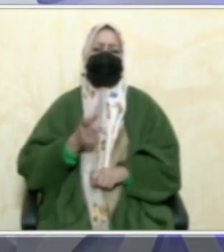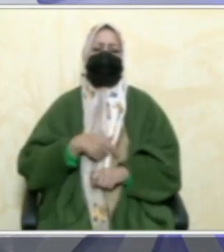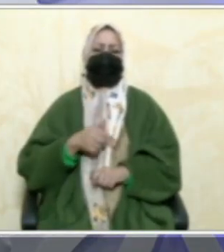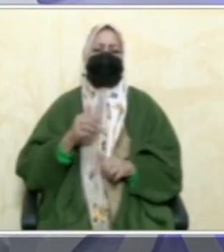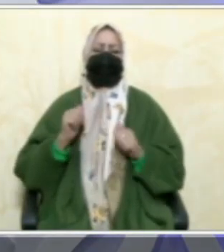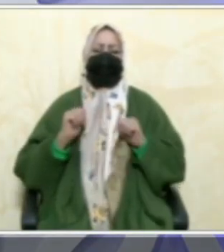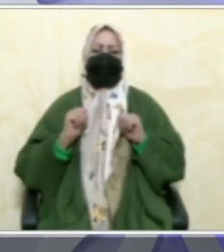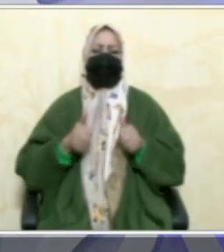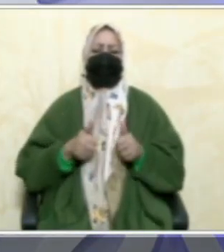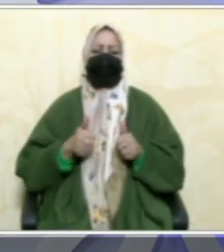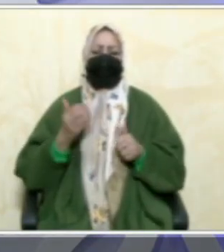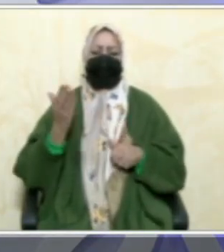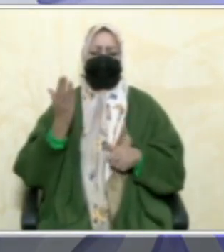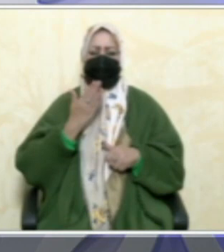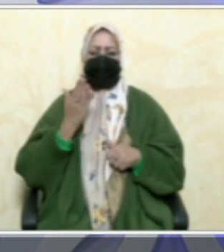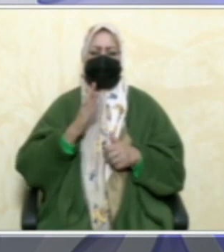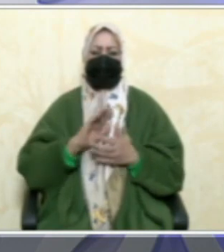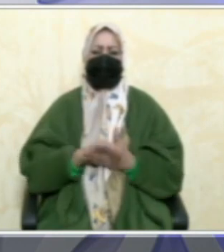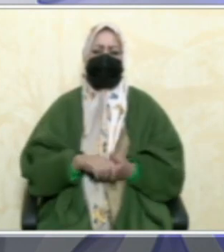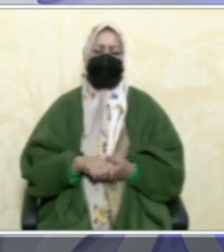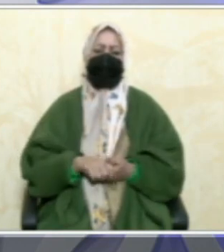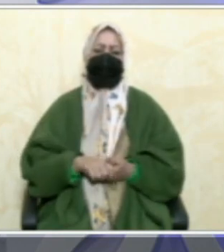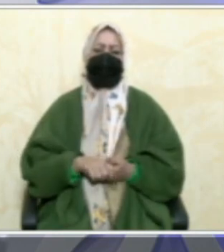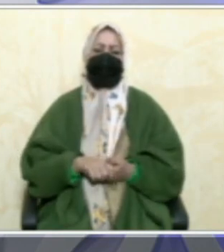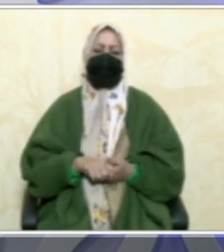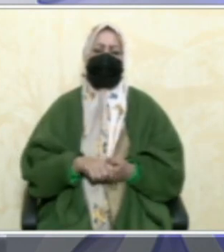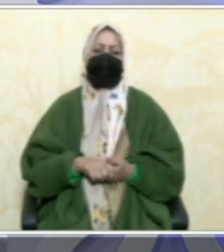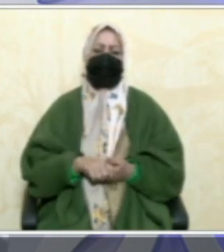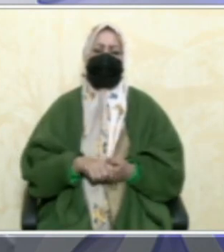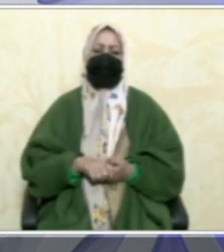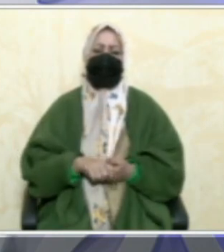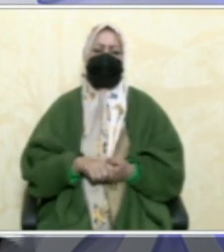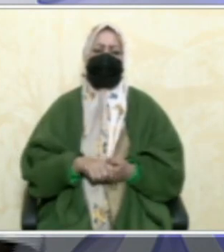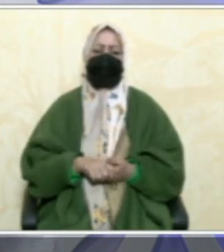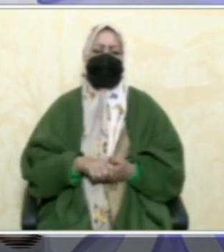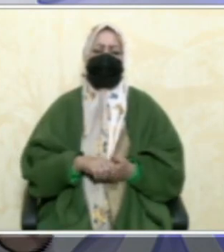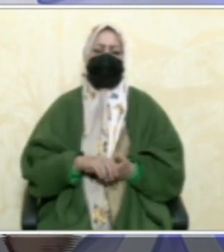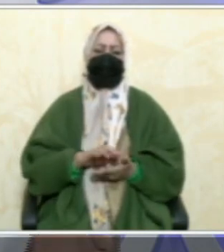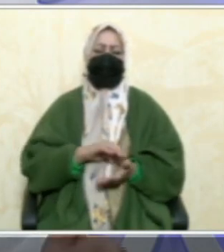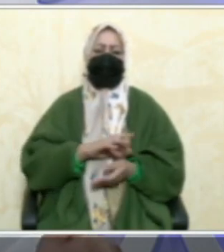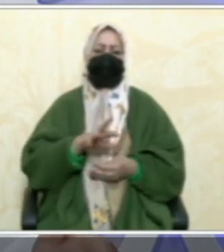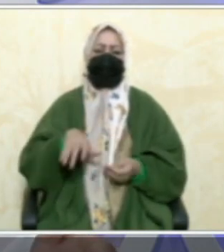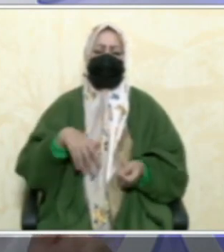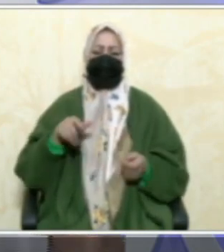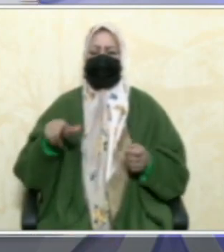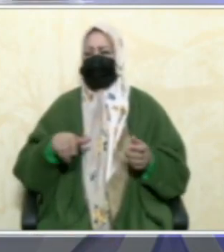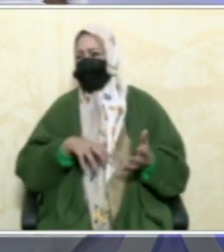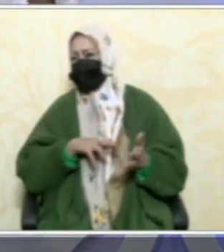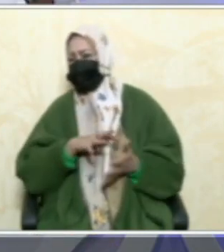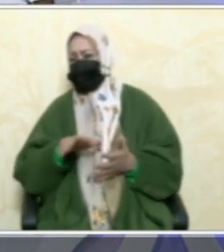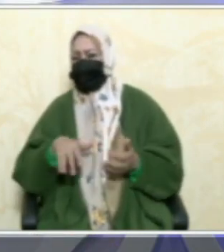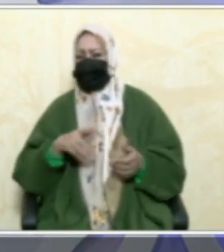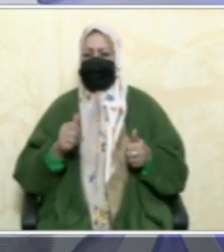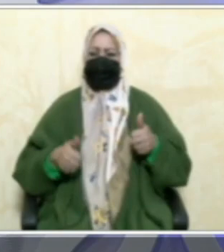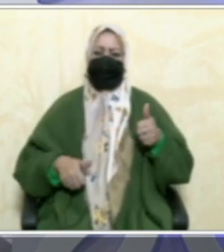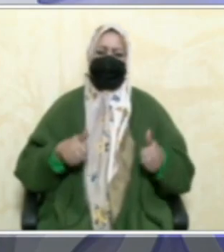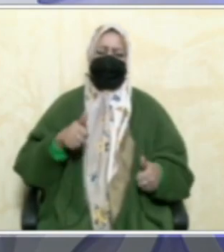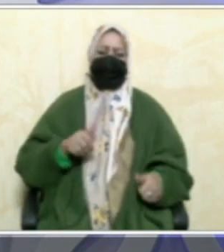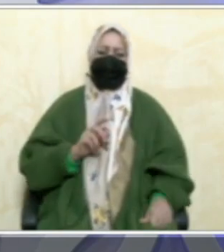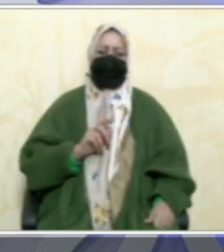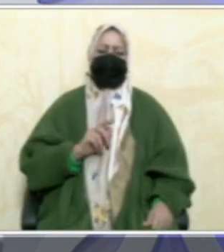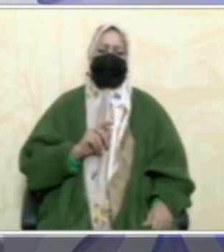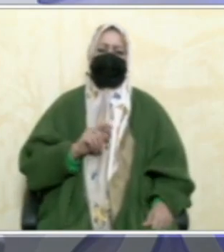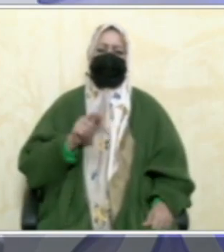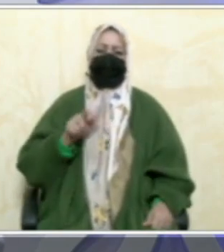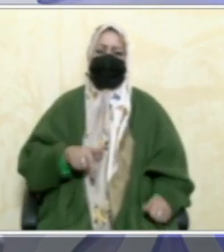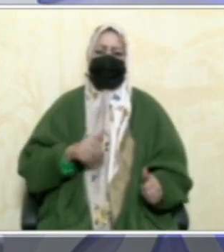الآن الأوضاع مختلة، لكن إذا حصلت المفاضلة بين إما أن ترتقي في الدنيا